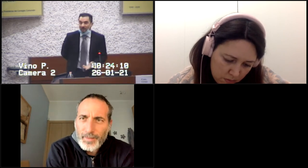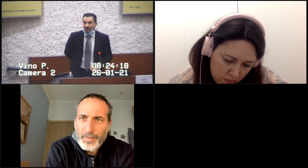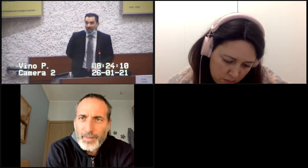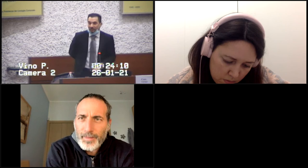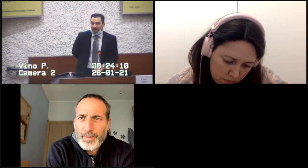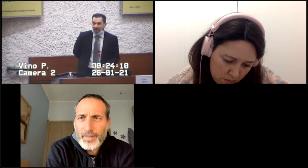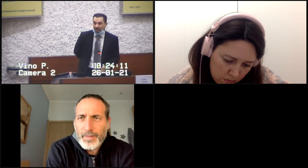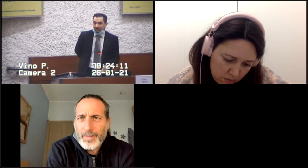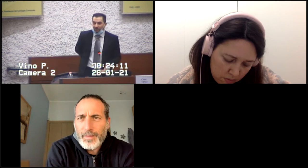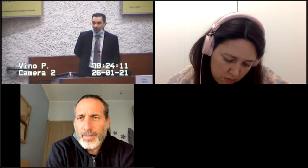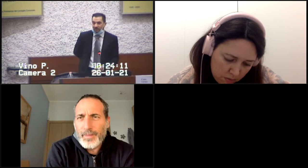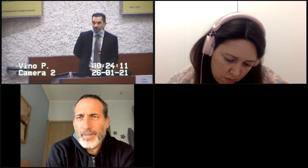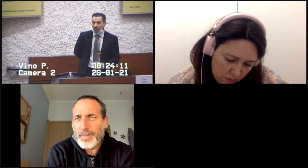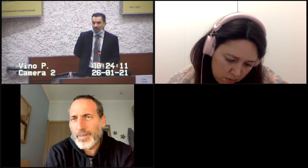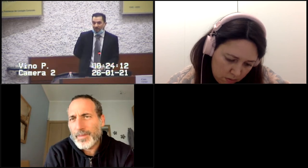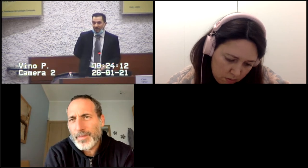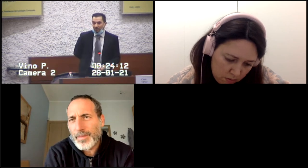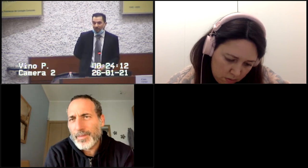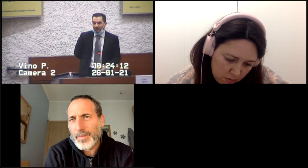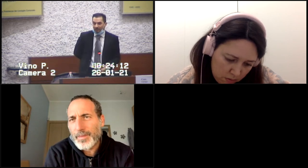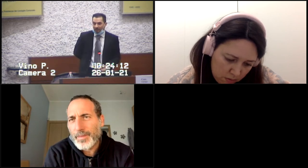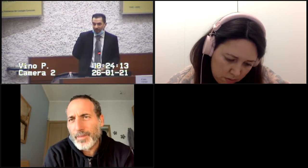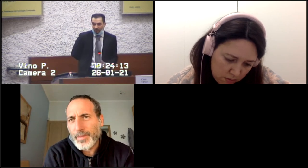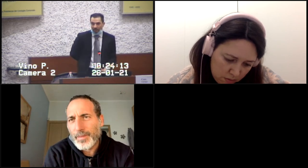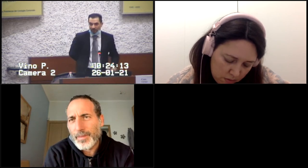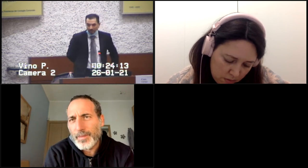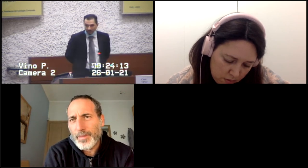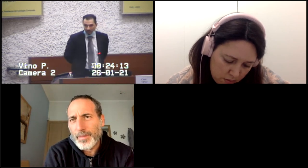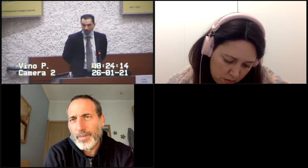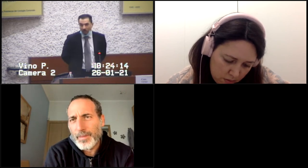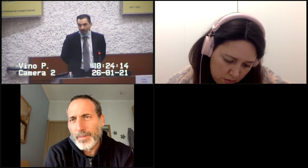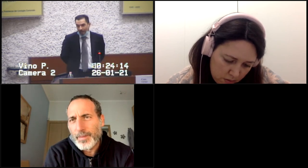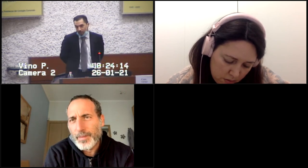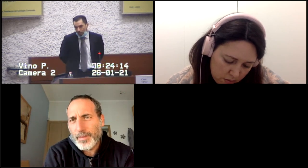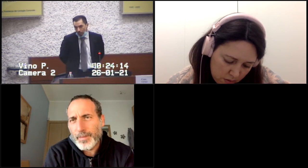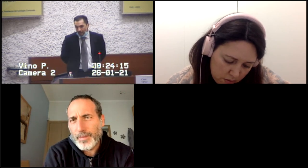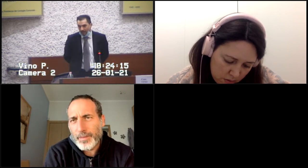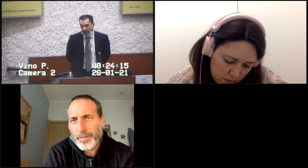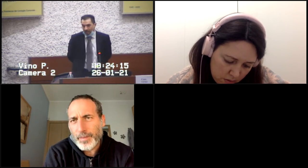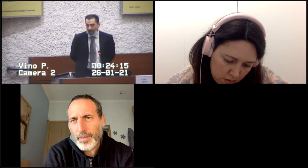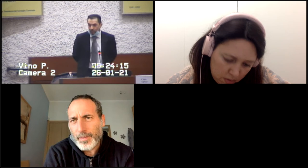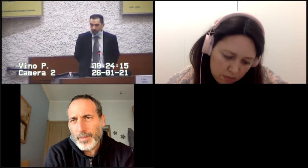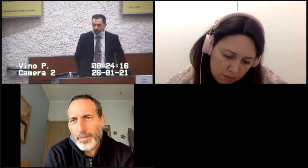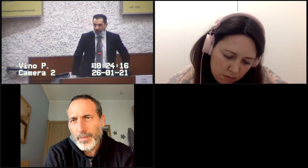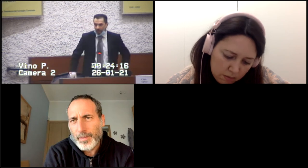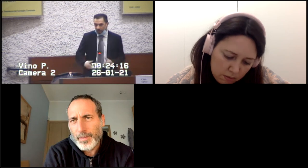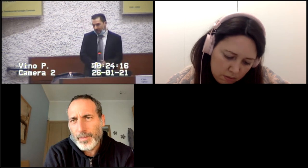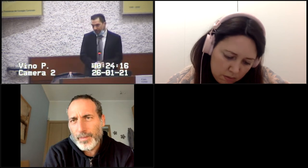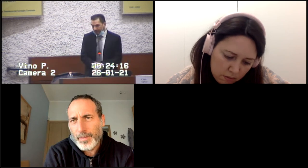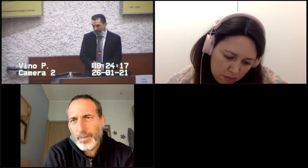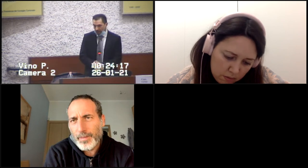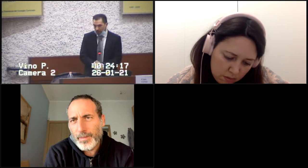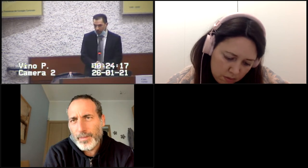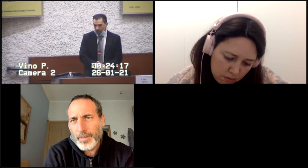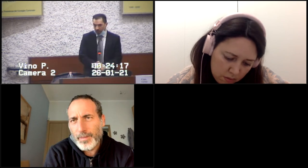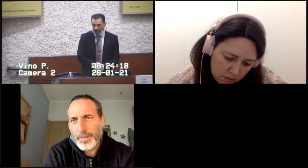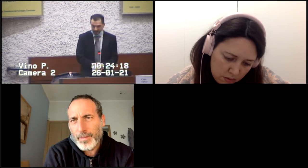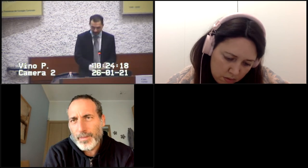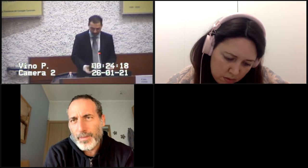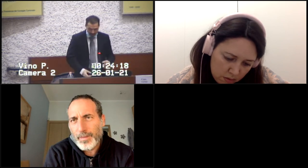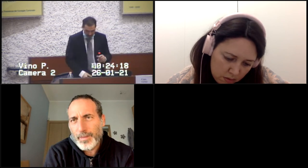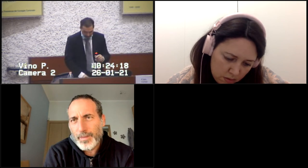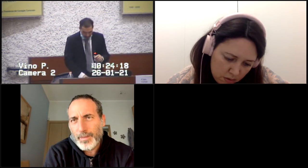No, non se la prenda Presidente. Voglio dire, se noi prima abbiamo magari detto no alla sua, al suo intervento, non se la prenda da questo punto